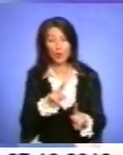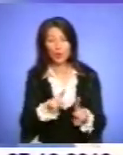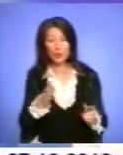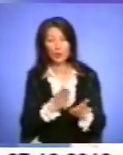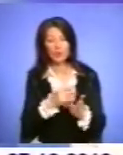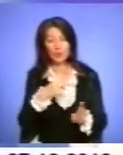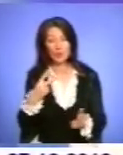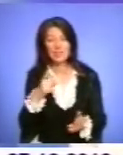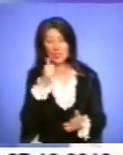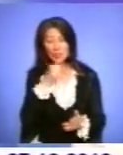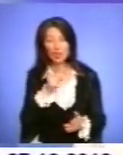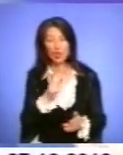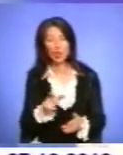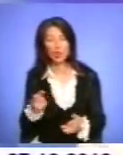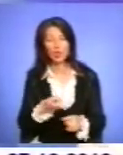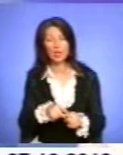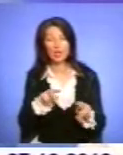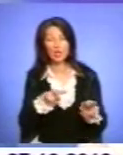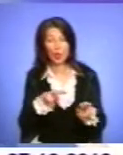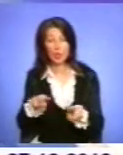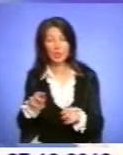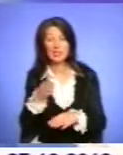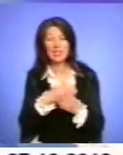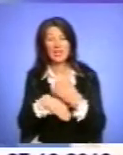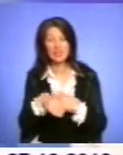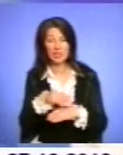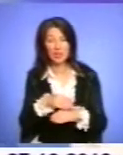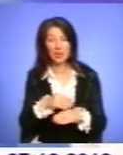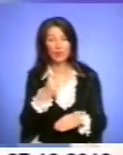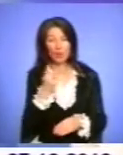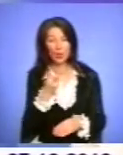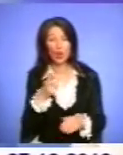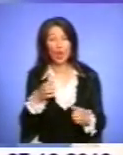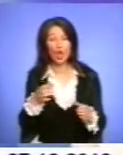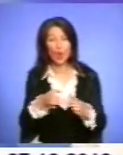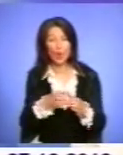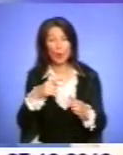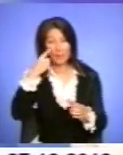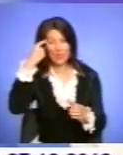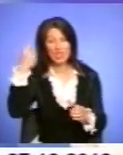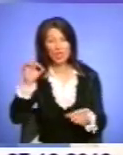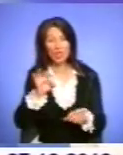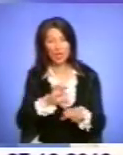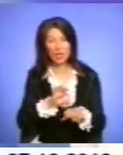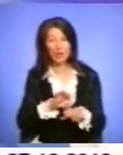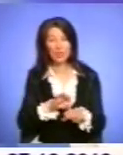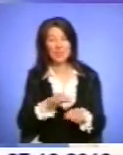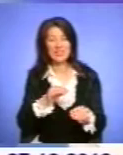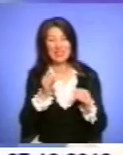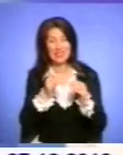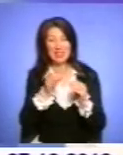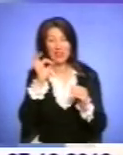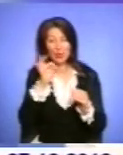році, що люди, які доглядали за інвалідами другої групи з психічного захворювання, з